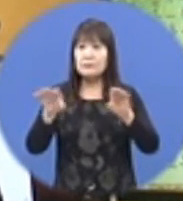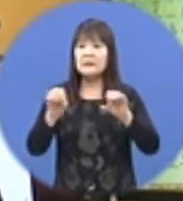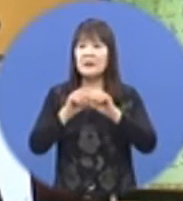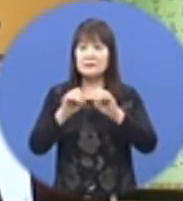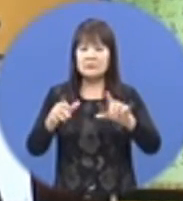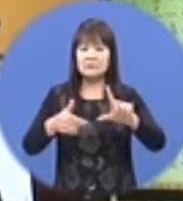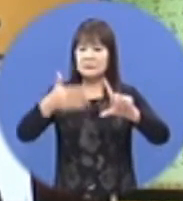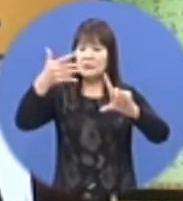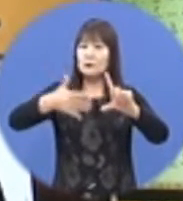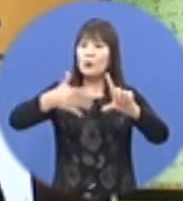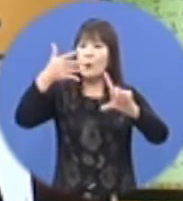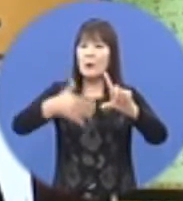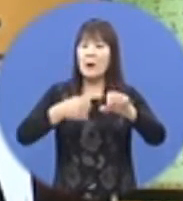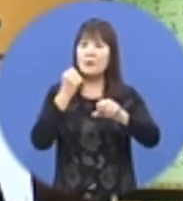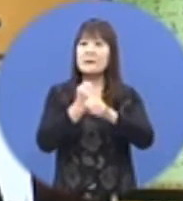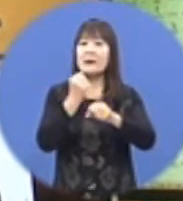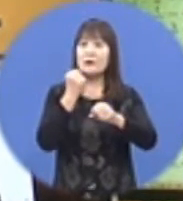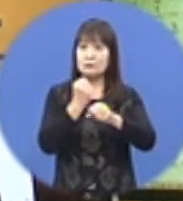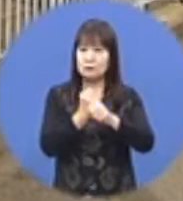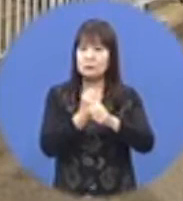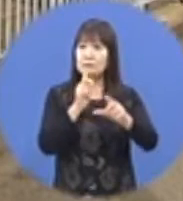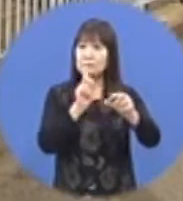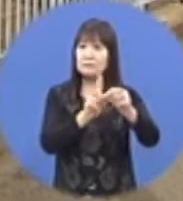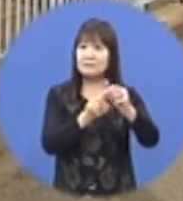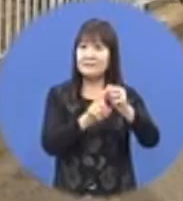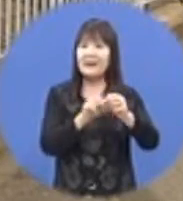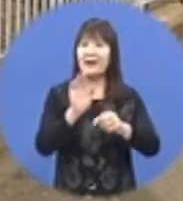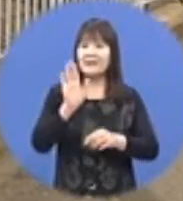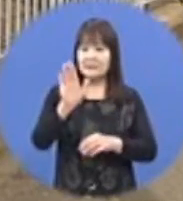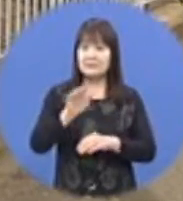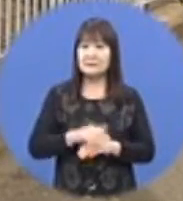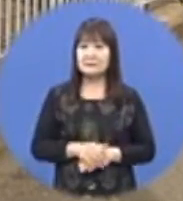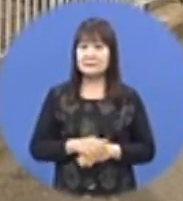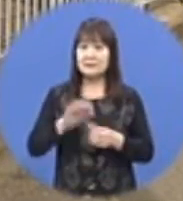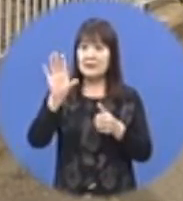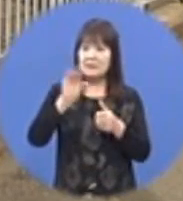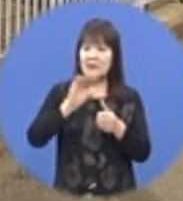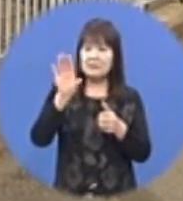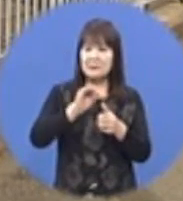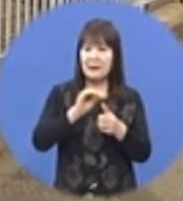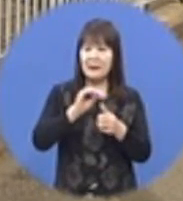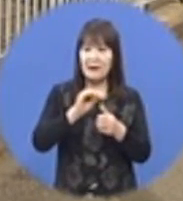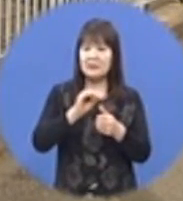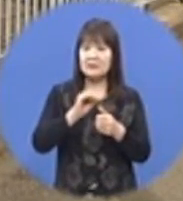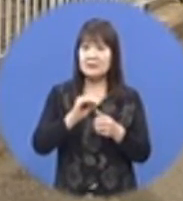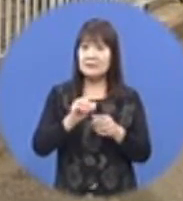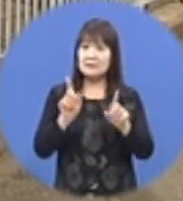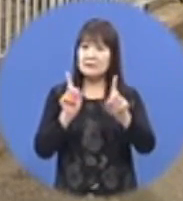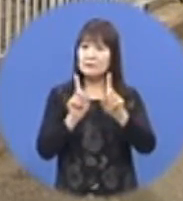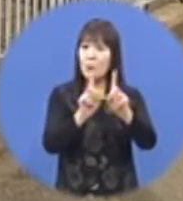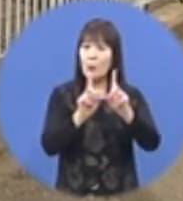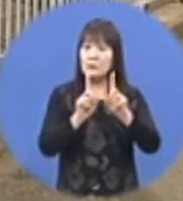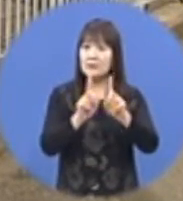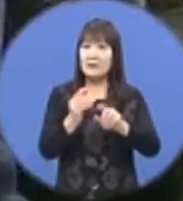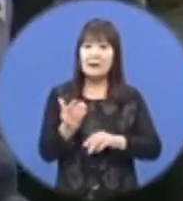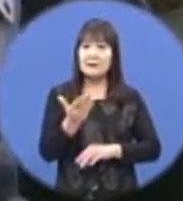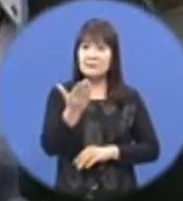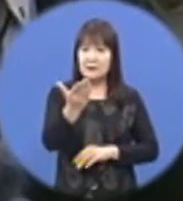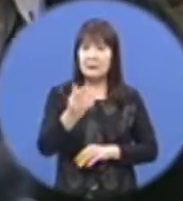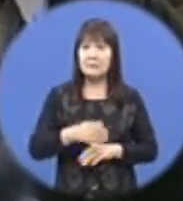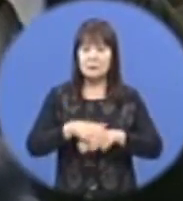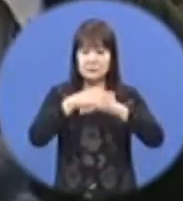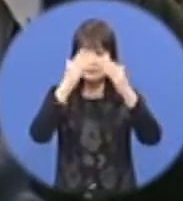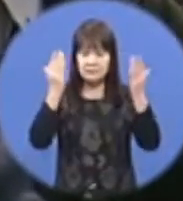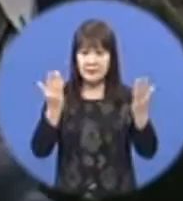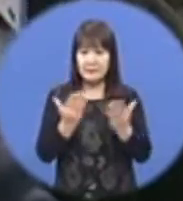動画を制作するというものです。 撮影に同行してみていかがでしたか？ はい、すべての撮